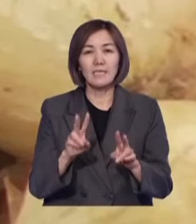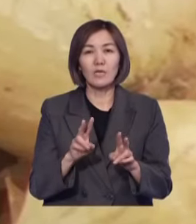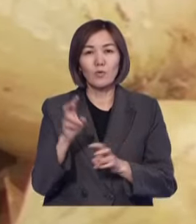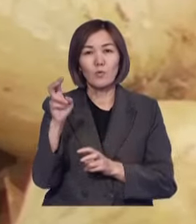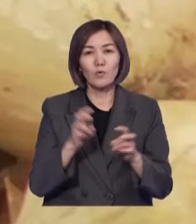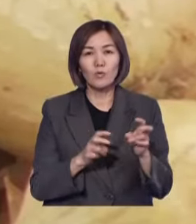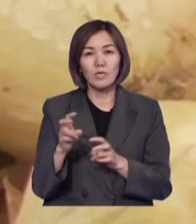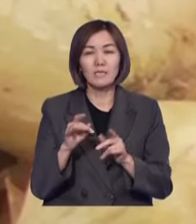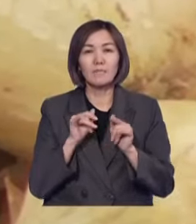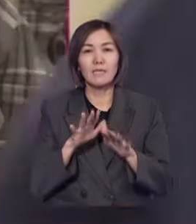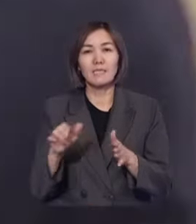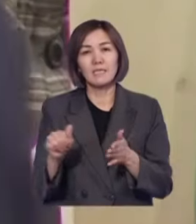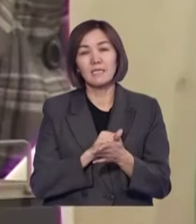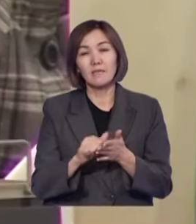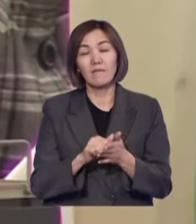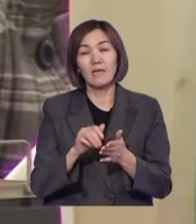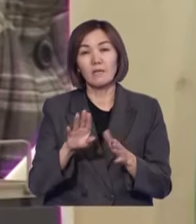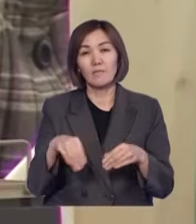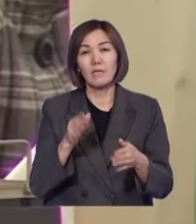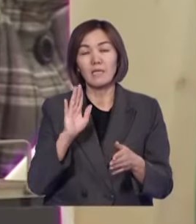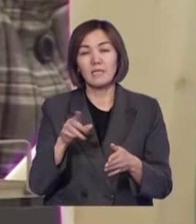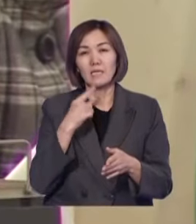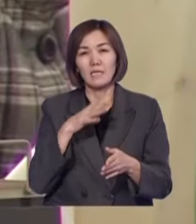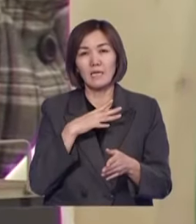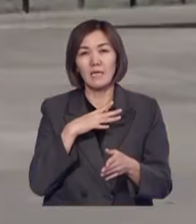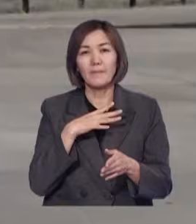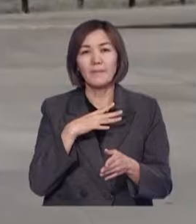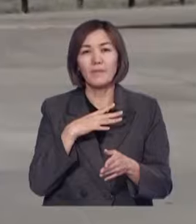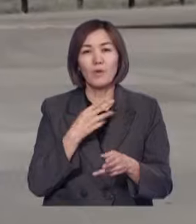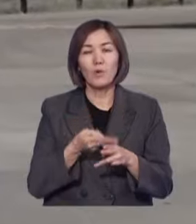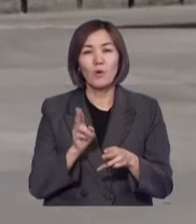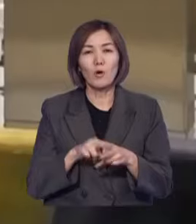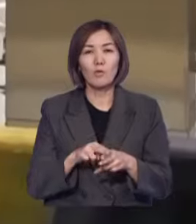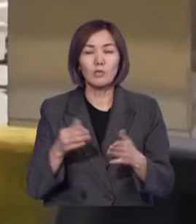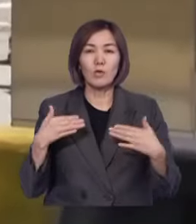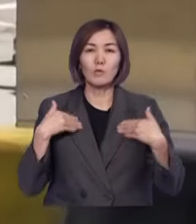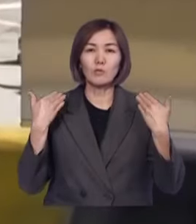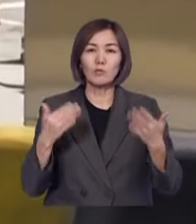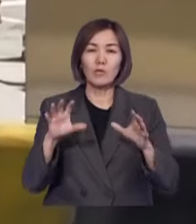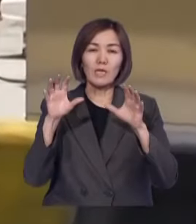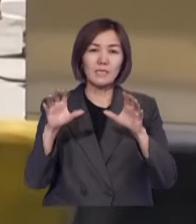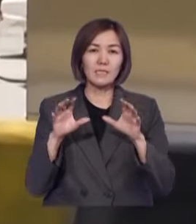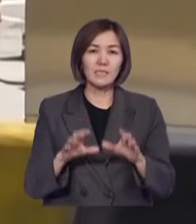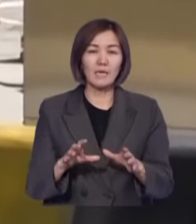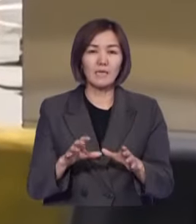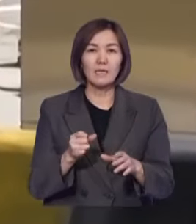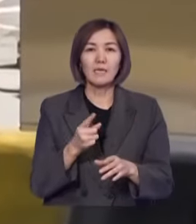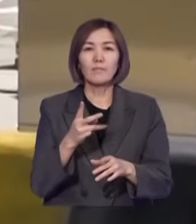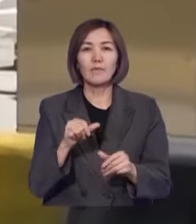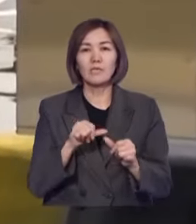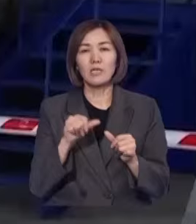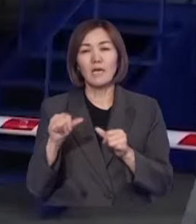өндіріс процесі ғана сертификатталады, дейді Айдарбек Қожаназаров. Оған қоса ұсынылған заң қолданыстағысынан